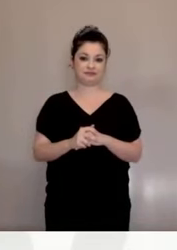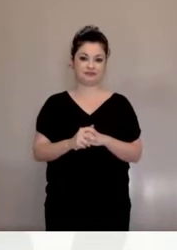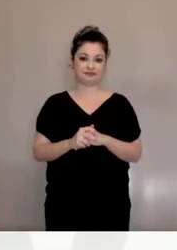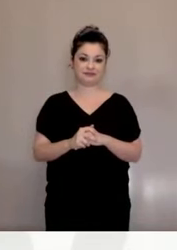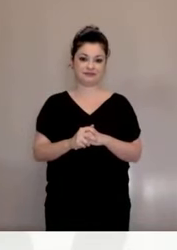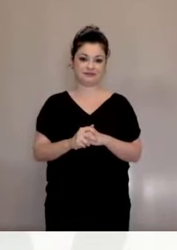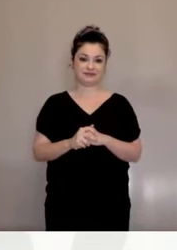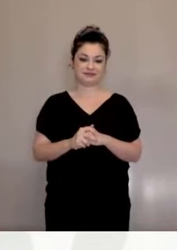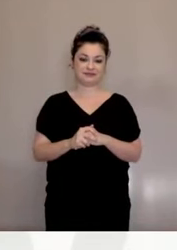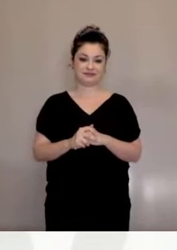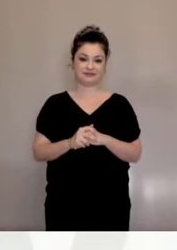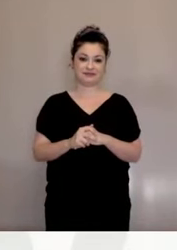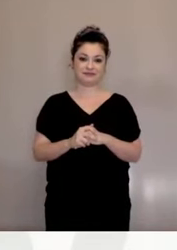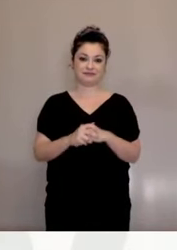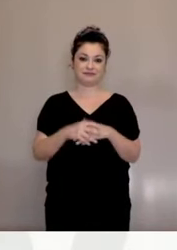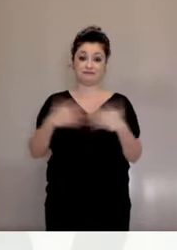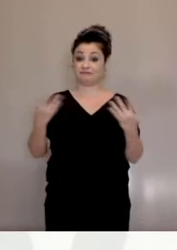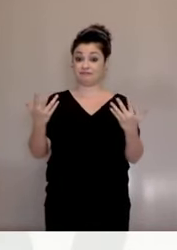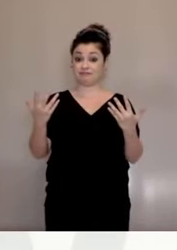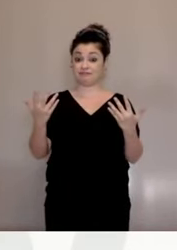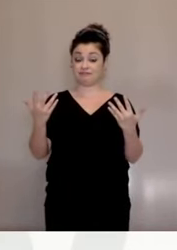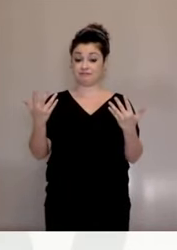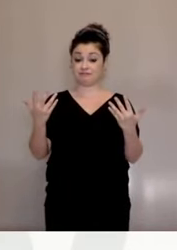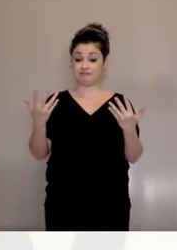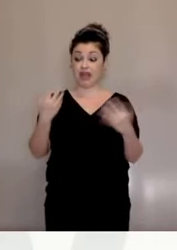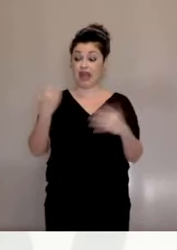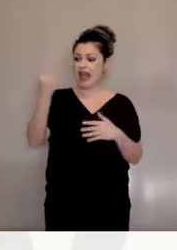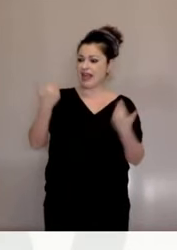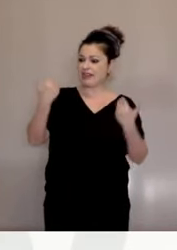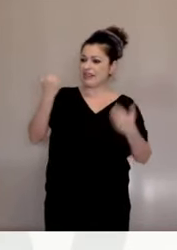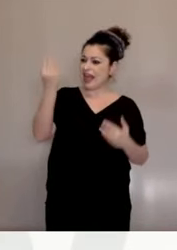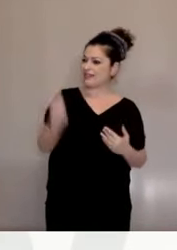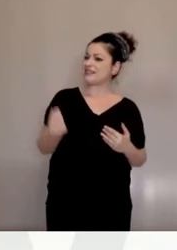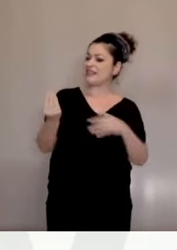E prima di tutto non è l'esistenza di un Dio,